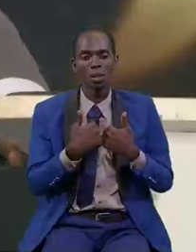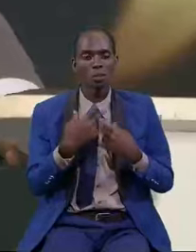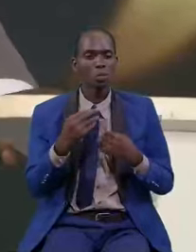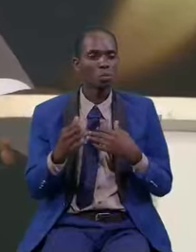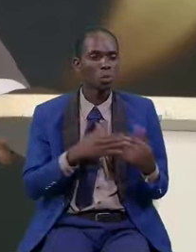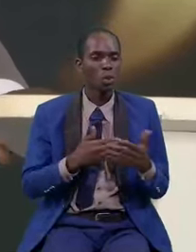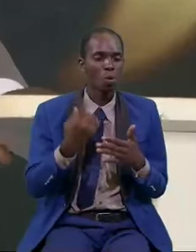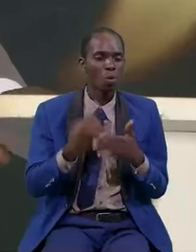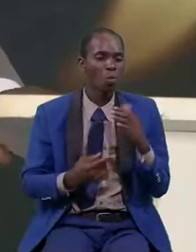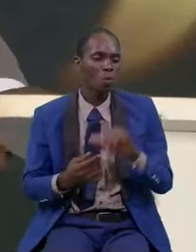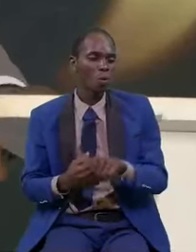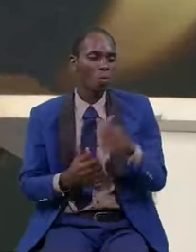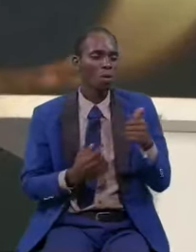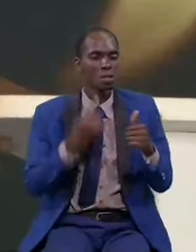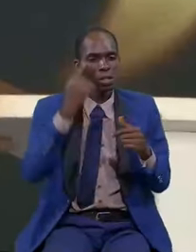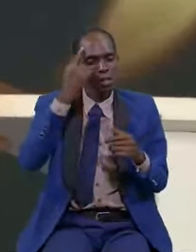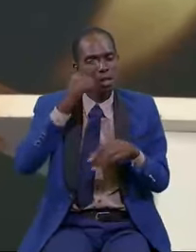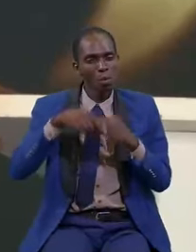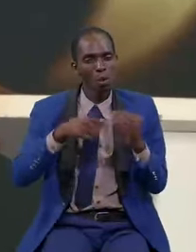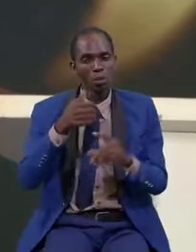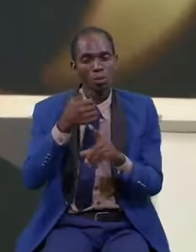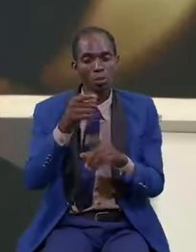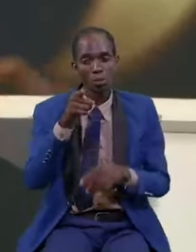que les gens pensent